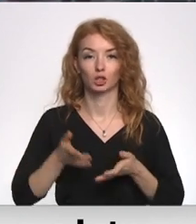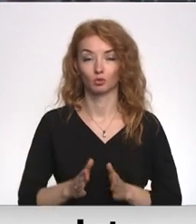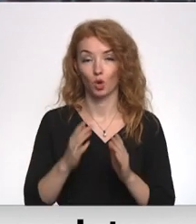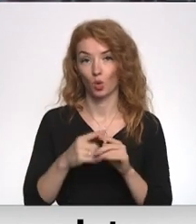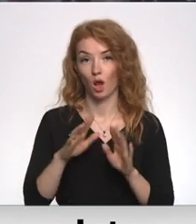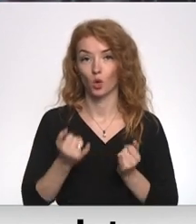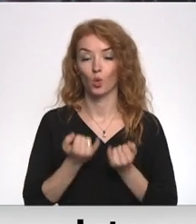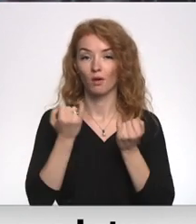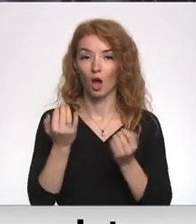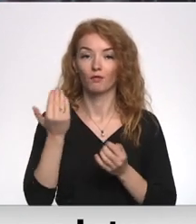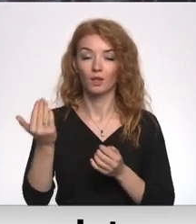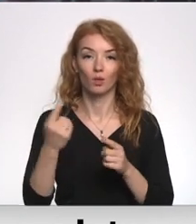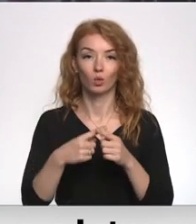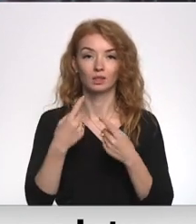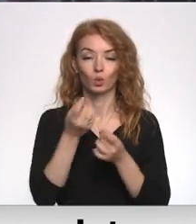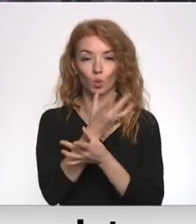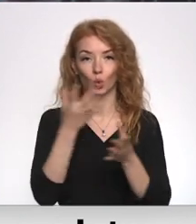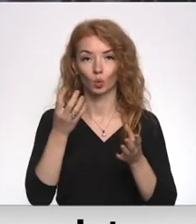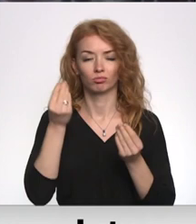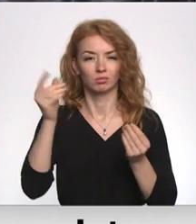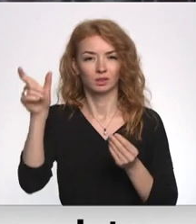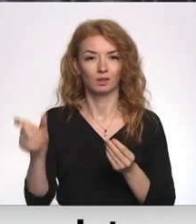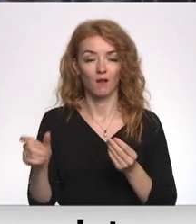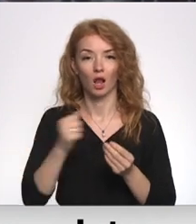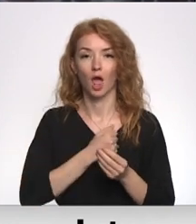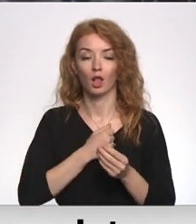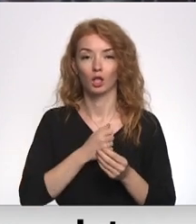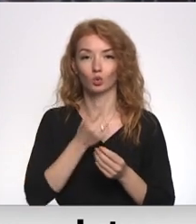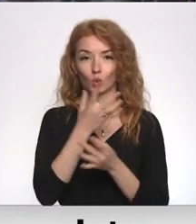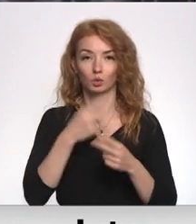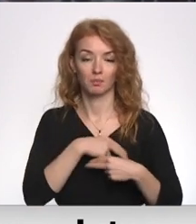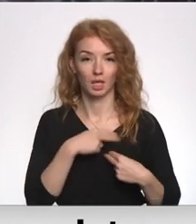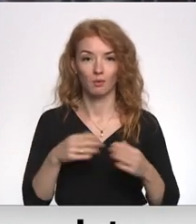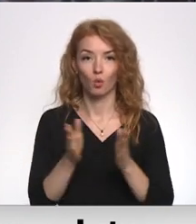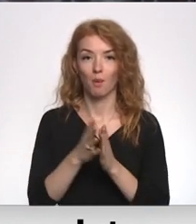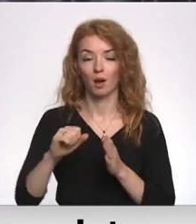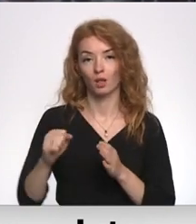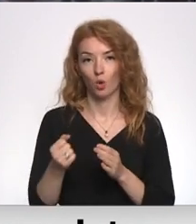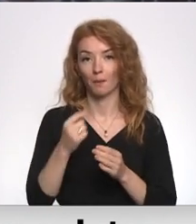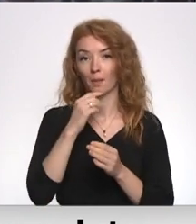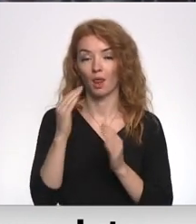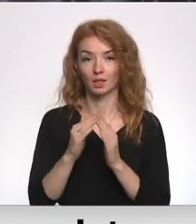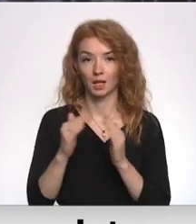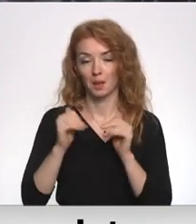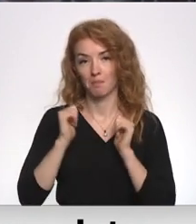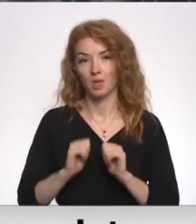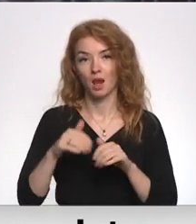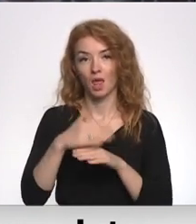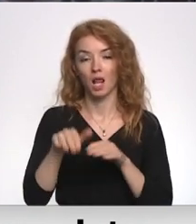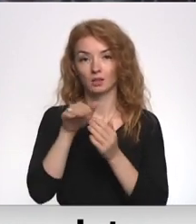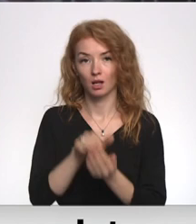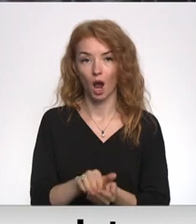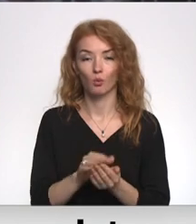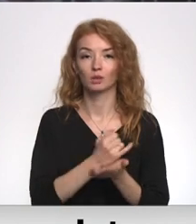godinātu viņa, kā arī citu kultūras dižgaru piemiņu, latgaliešu kultūras biedrība kopā ar domu biedriem nu pat Rēzeknē, Miera ielas kapos,